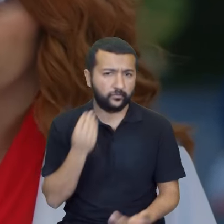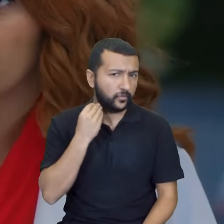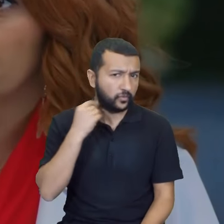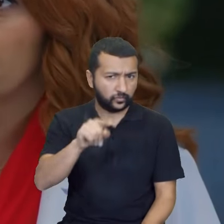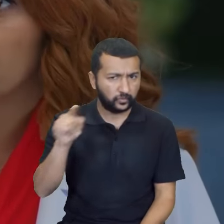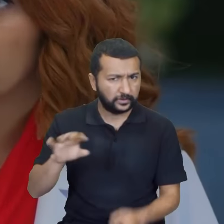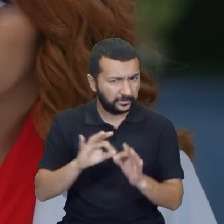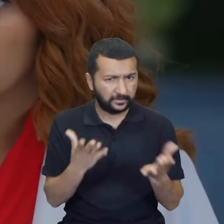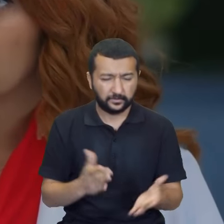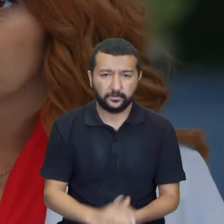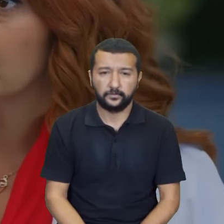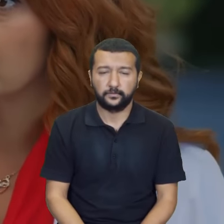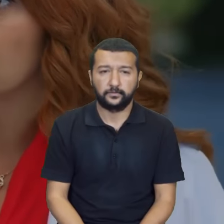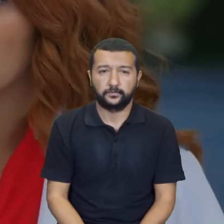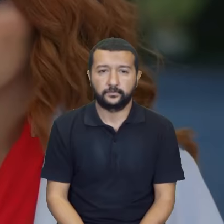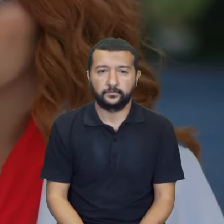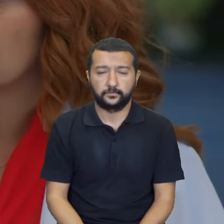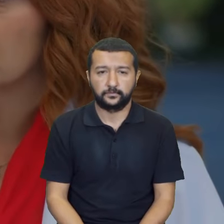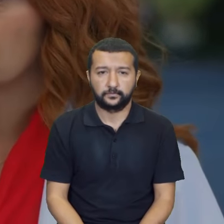Borçlular?